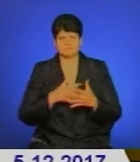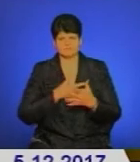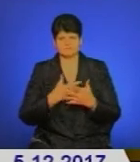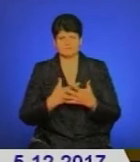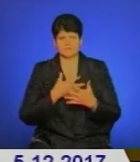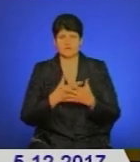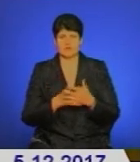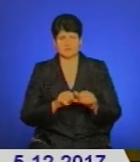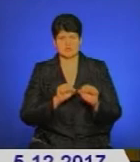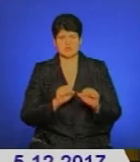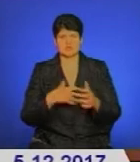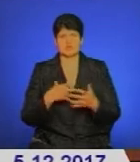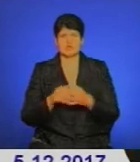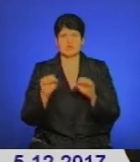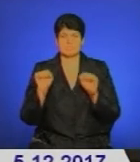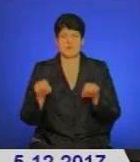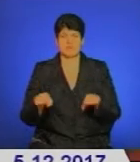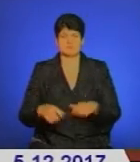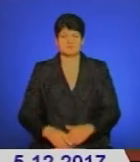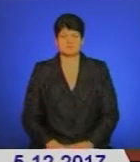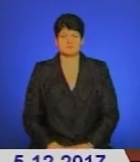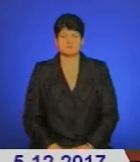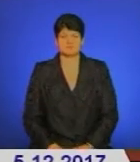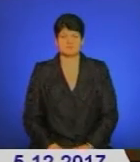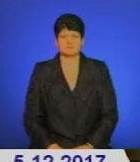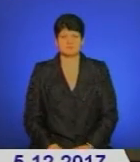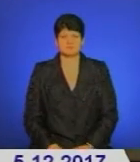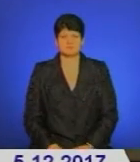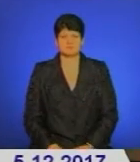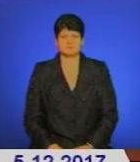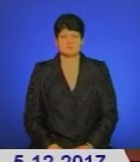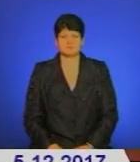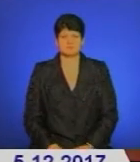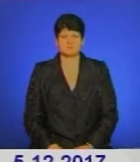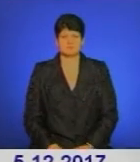методів відстоювання своїх прав. Богдана Сарабун, Андрій Бодак, Вісті ТТБ.